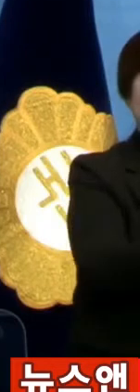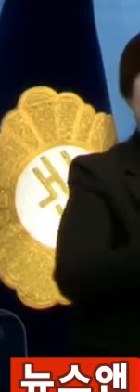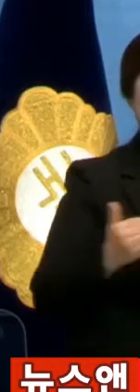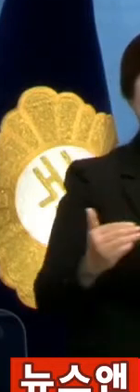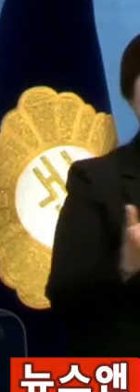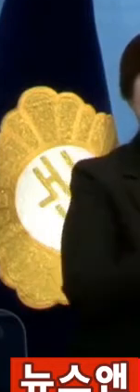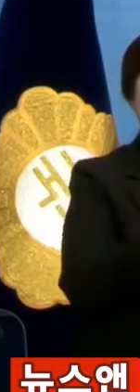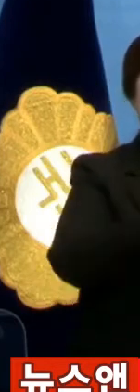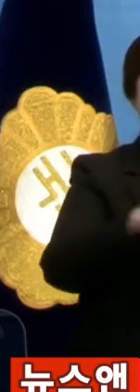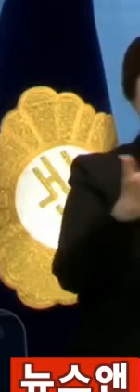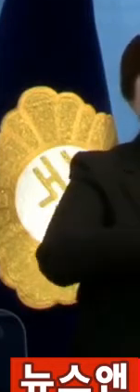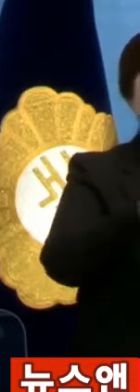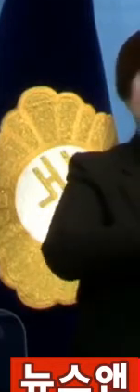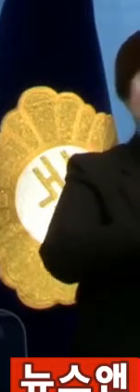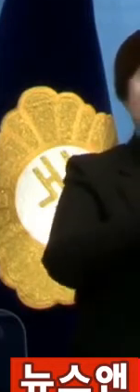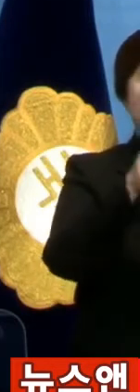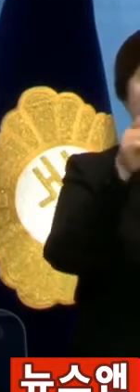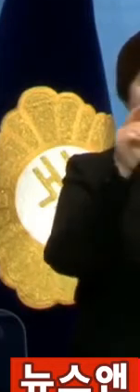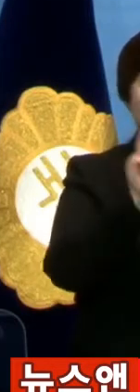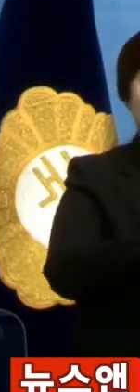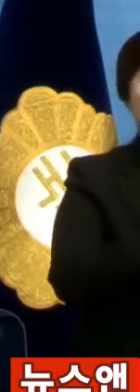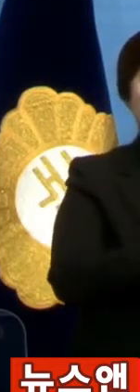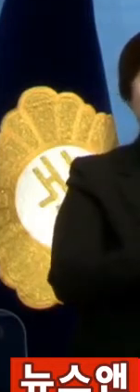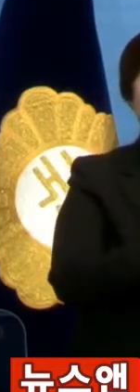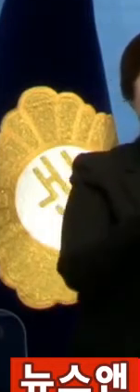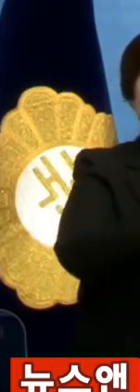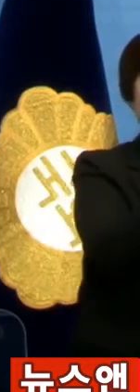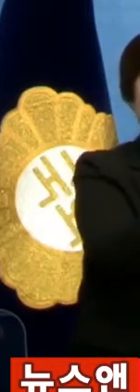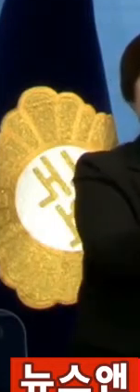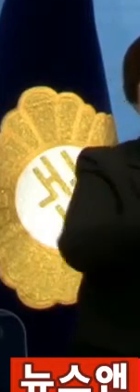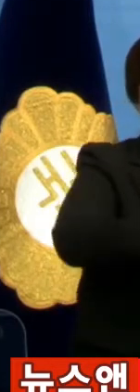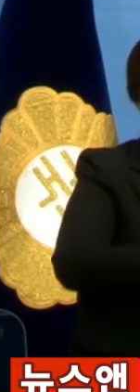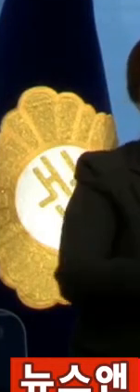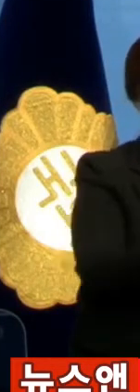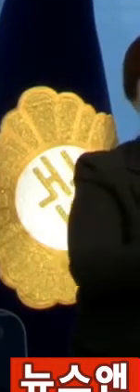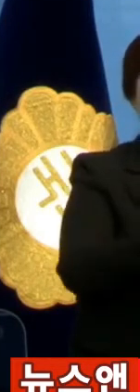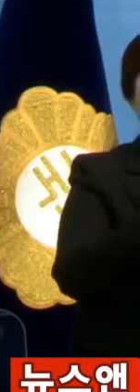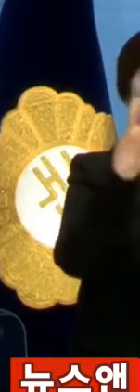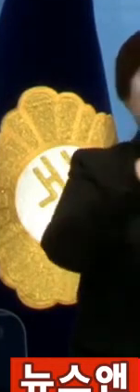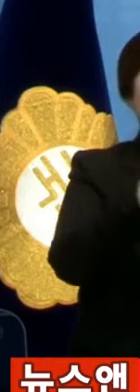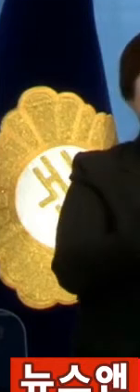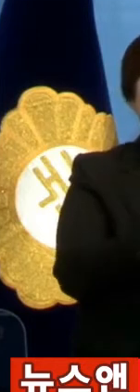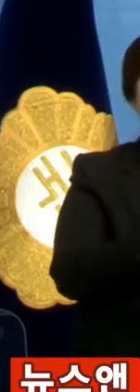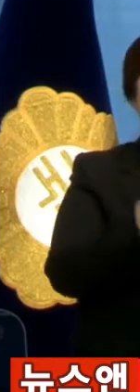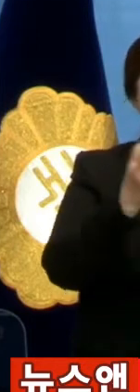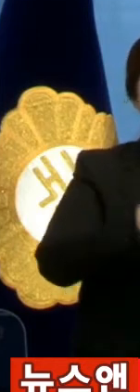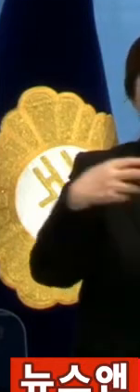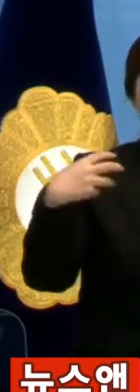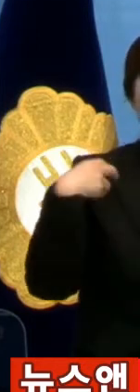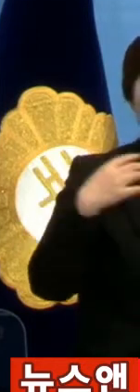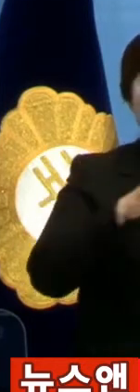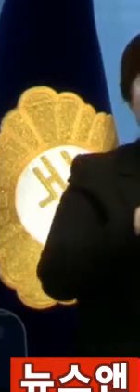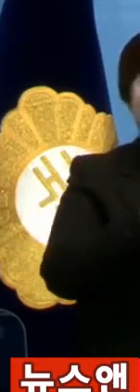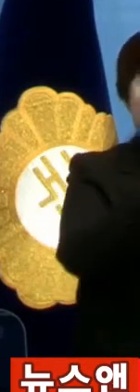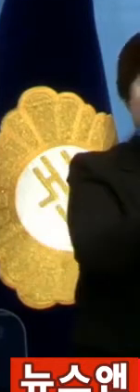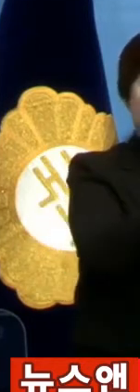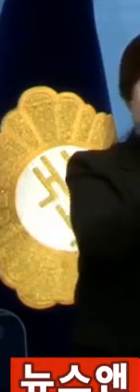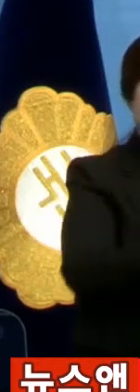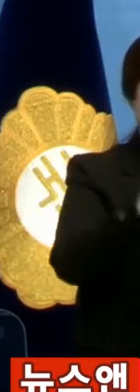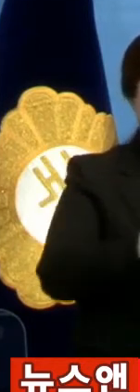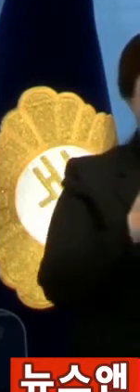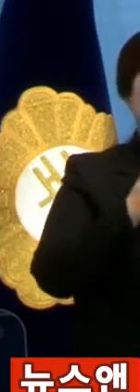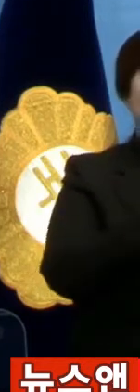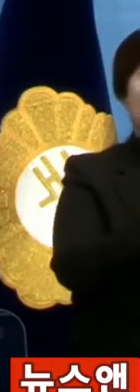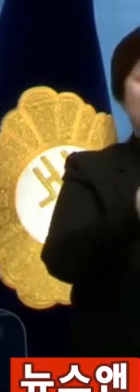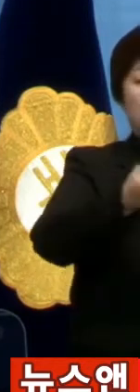일반 공무원에게 적용되는 대통령령인 공무원 징계령이 아니라 검사징계법, 법관징계법 등 법률로 따로 정하고